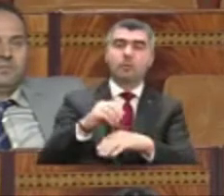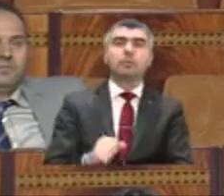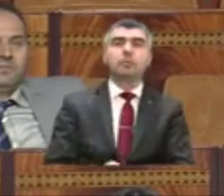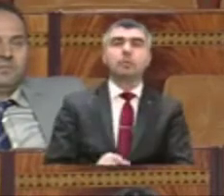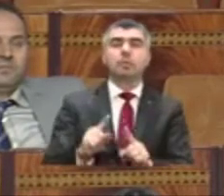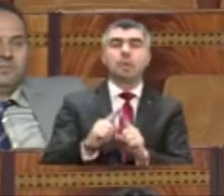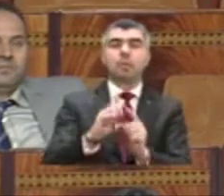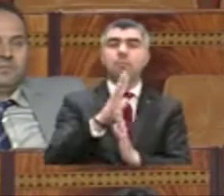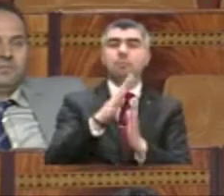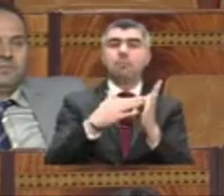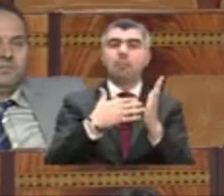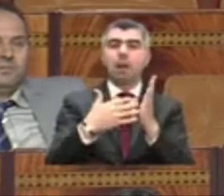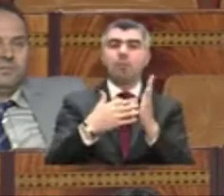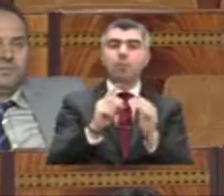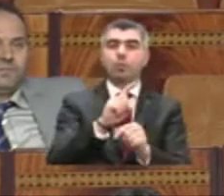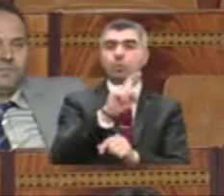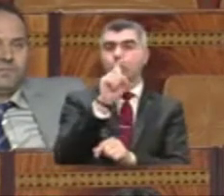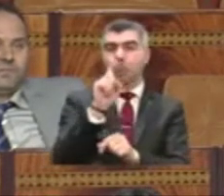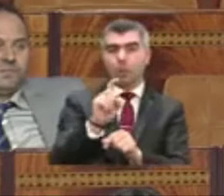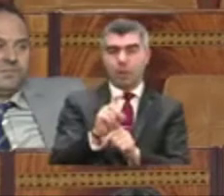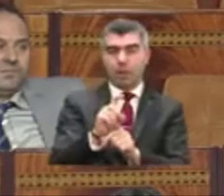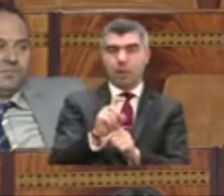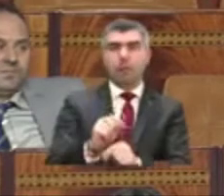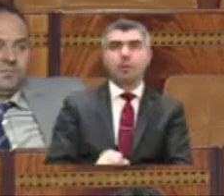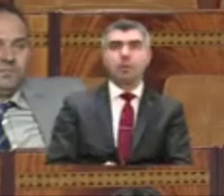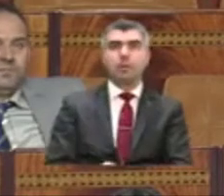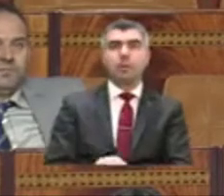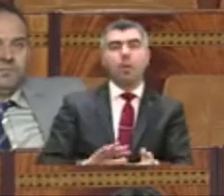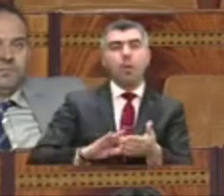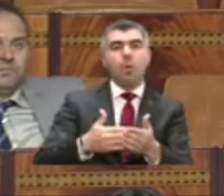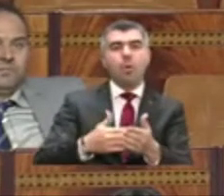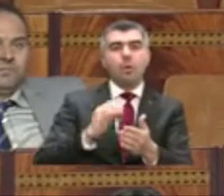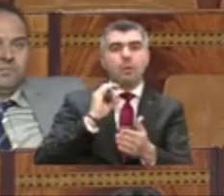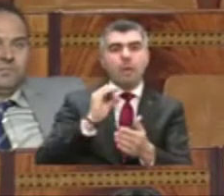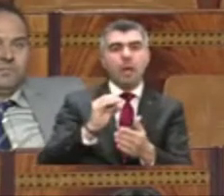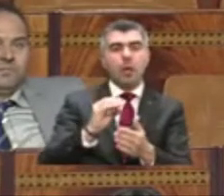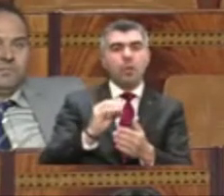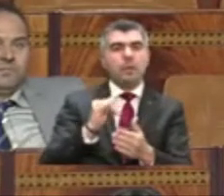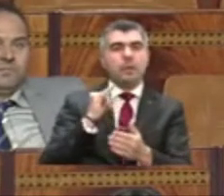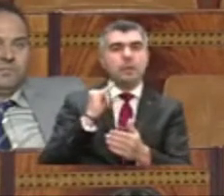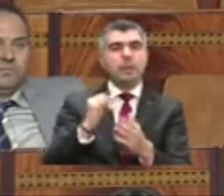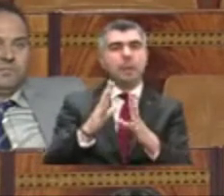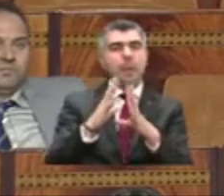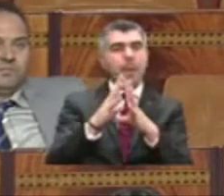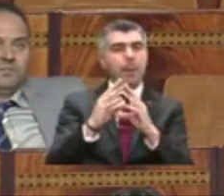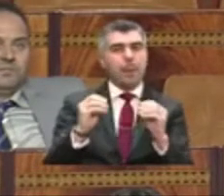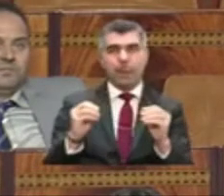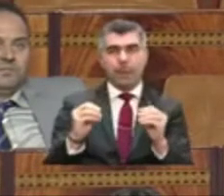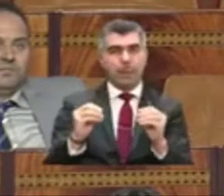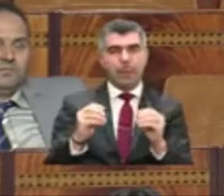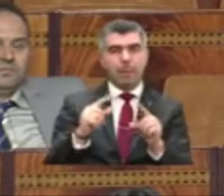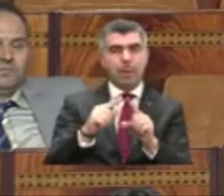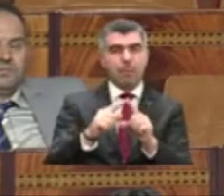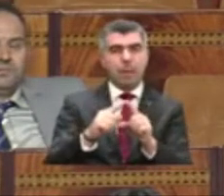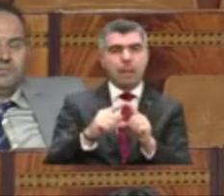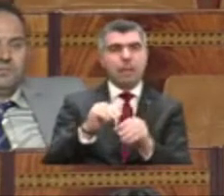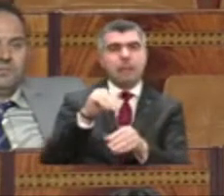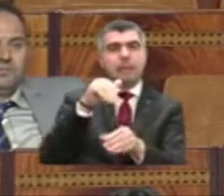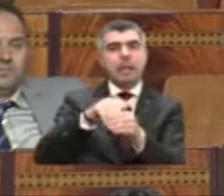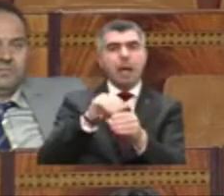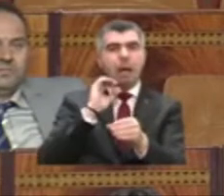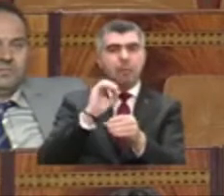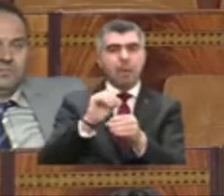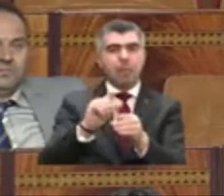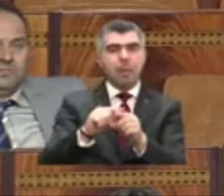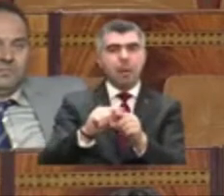ببرمجه الاسئله الشفهيه والتي تغيب فيها او يغيب فيها النواب غير المنتسبين وكانهم غير